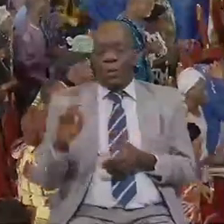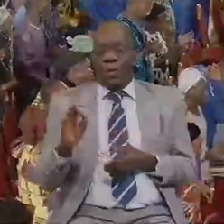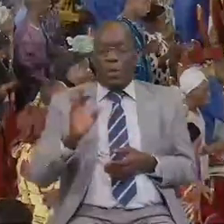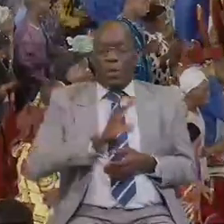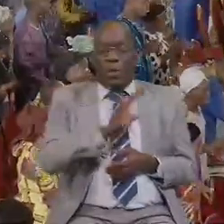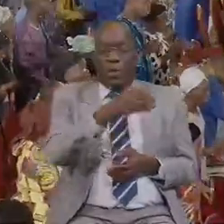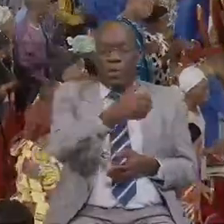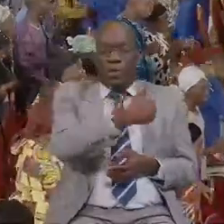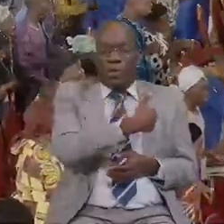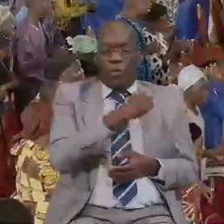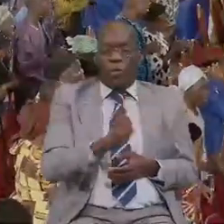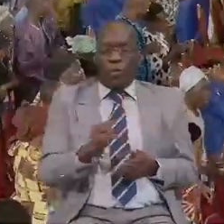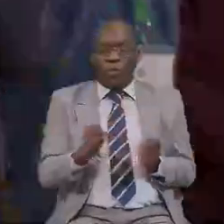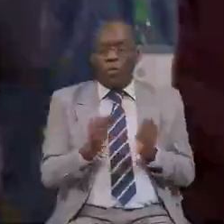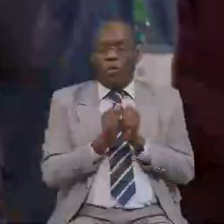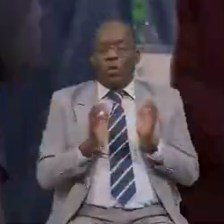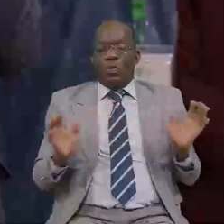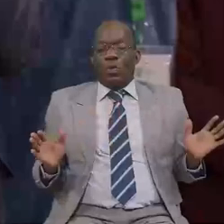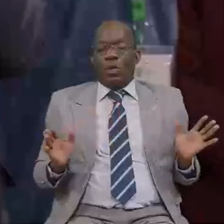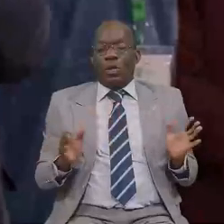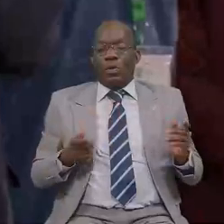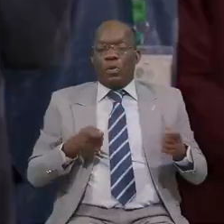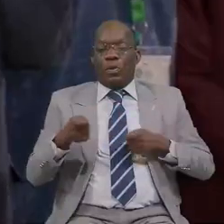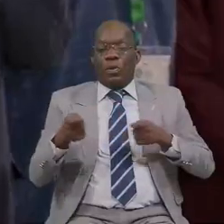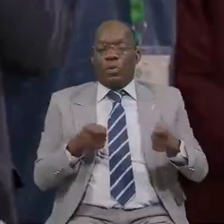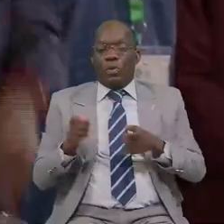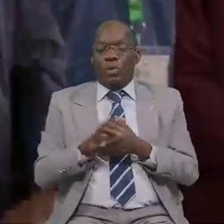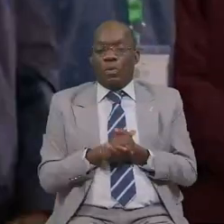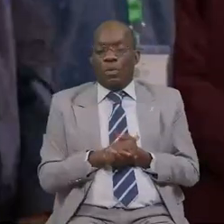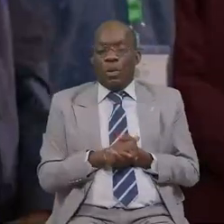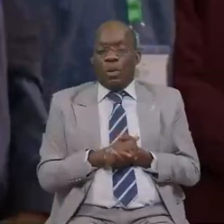des âmes sans contrôle.